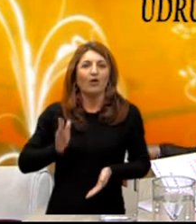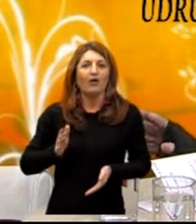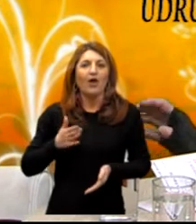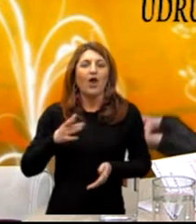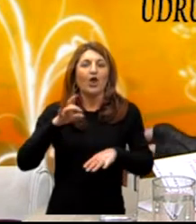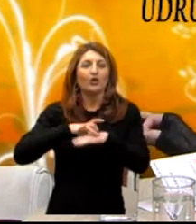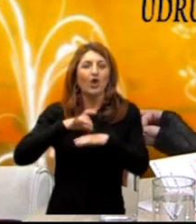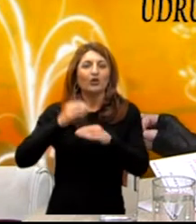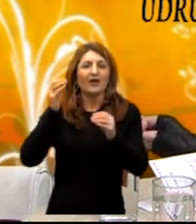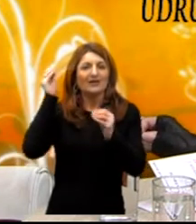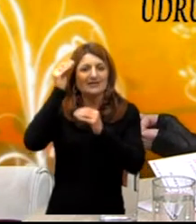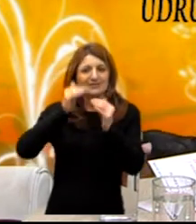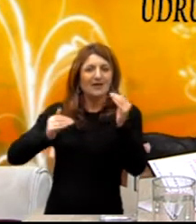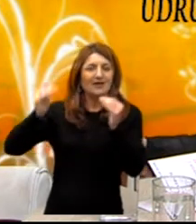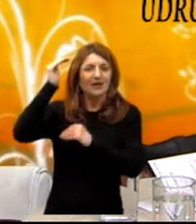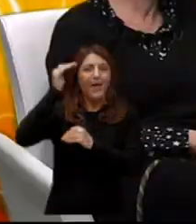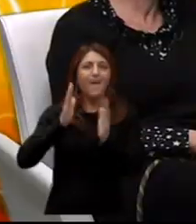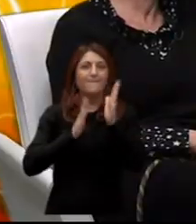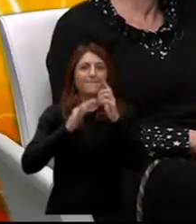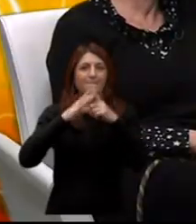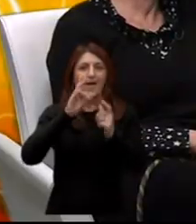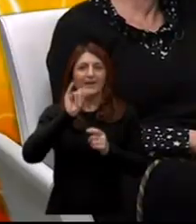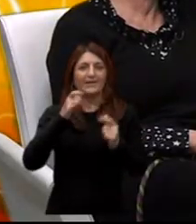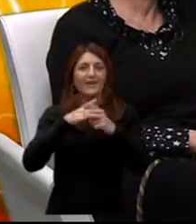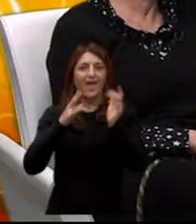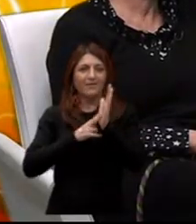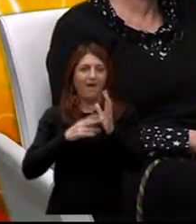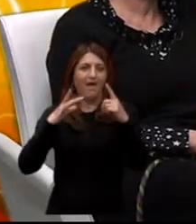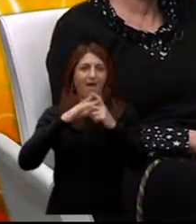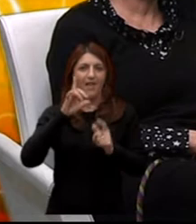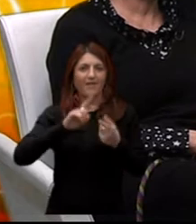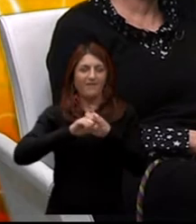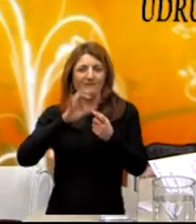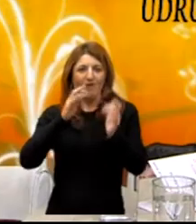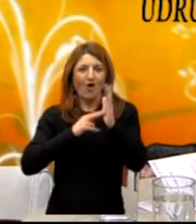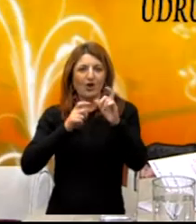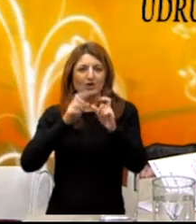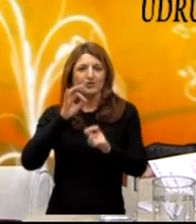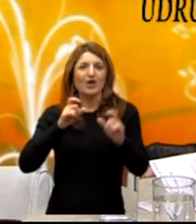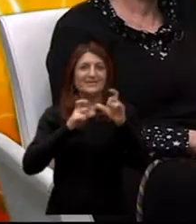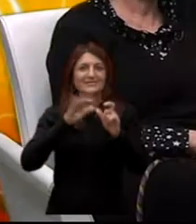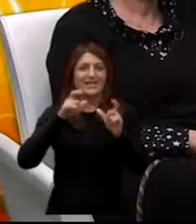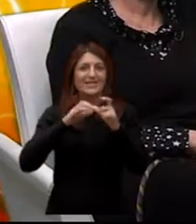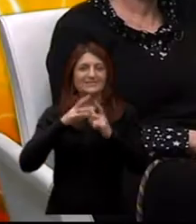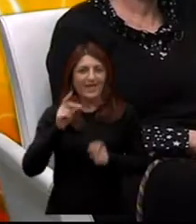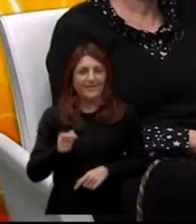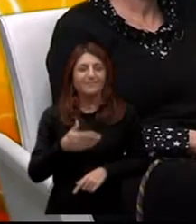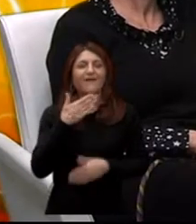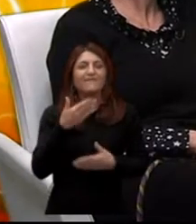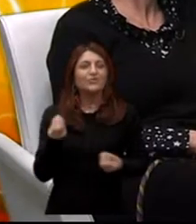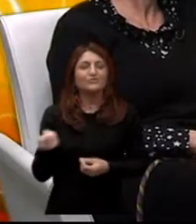znanosti Marijan Alfonso Cesar. Dobar dan. Dobar dan, hvala što ste došli. Hvala vama što ste nas